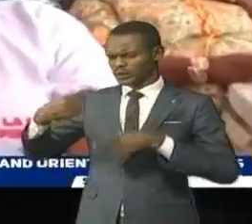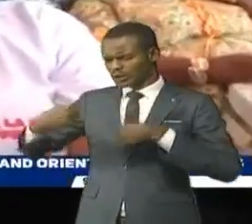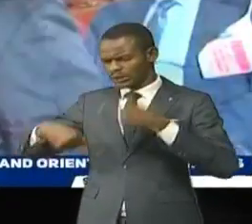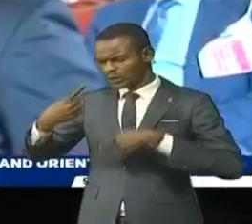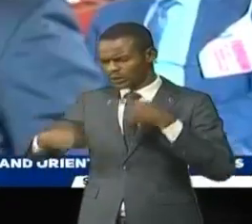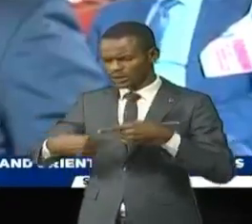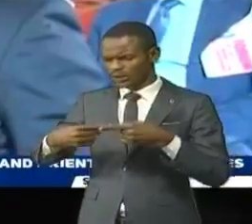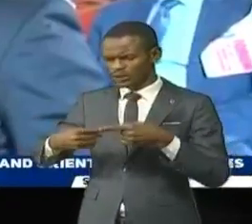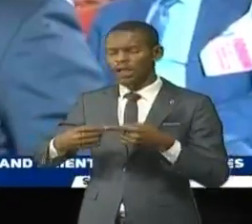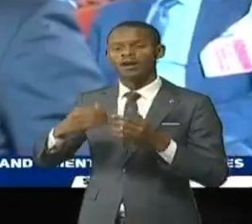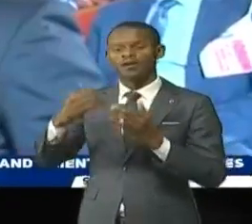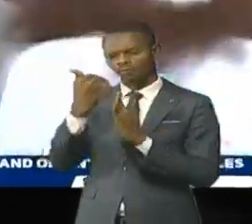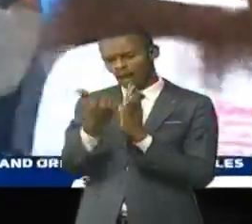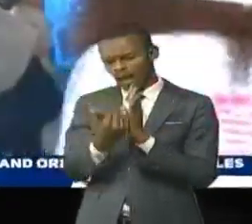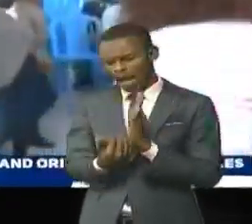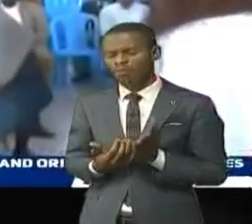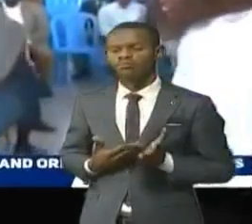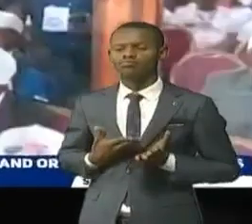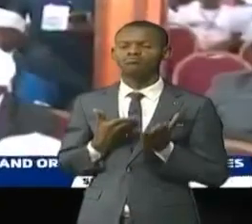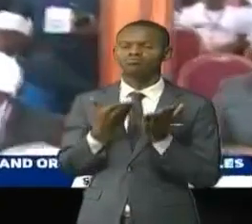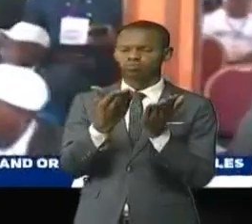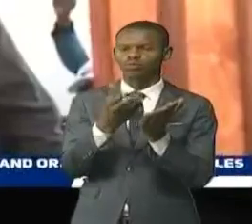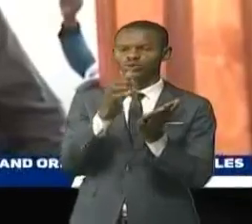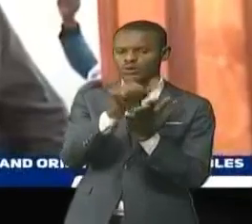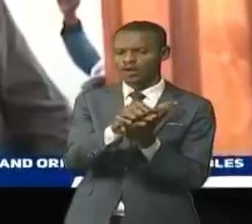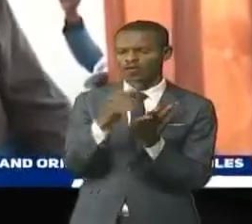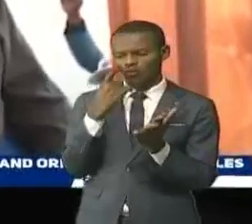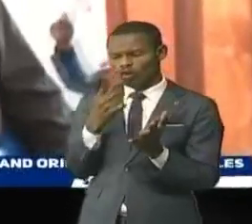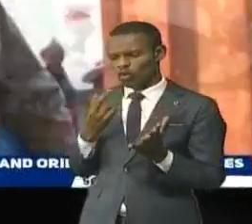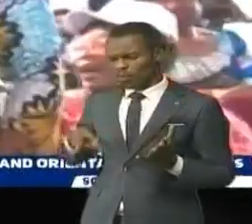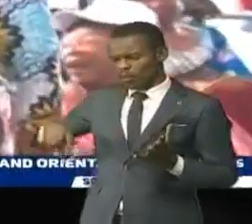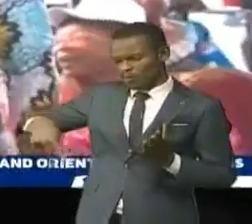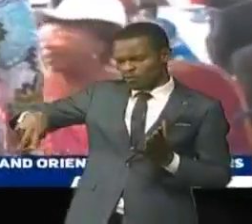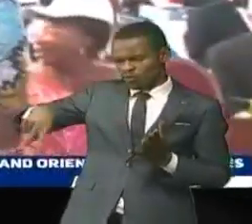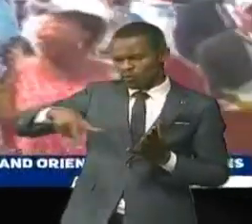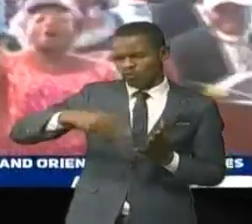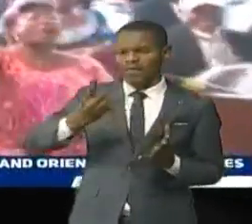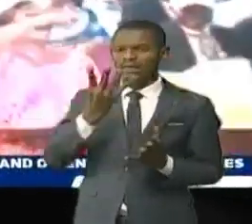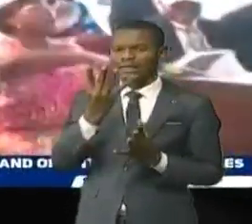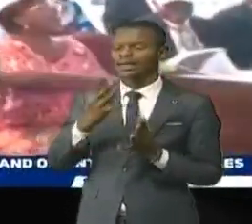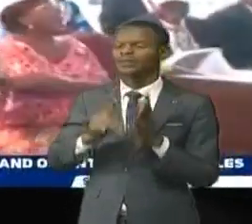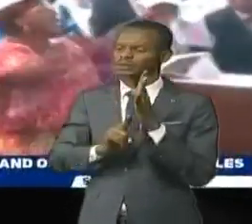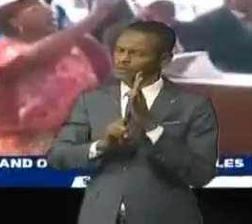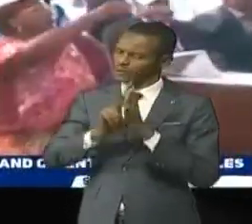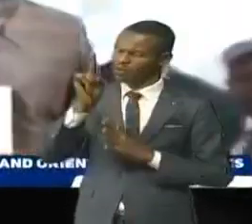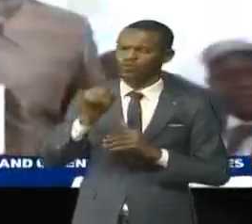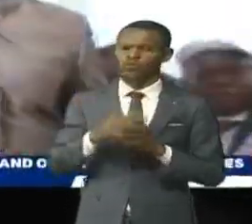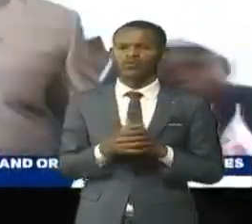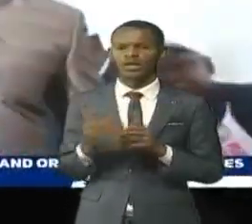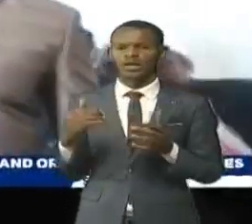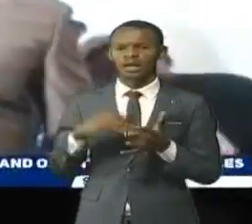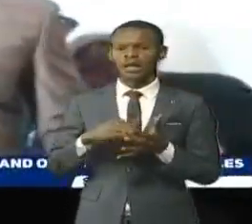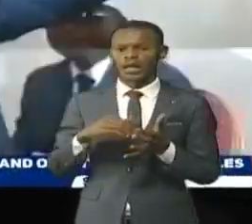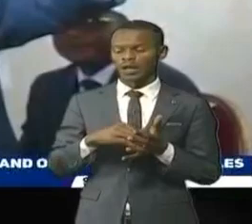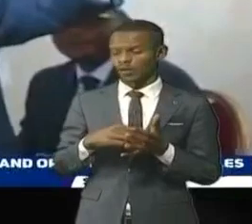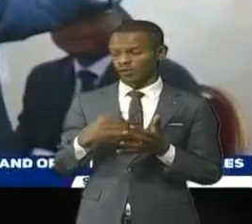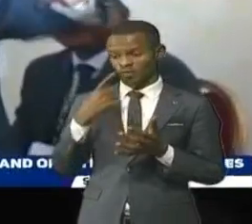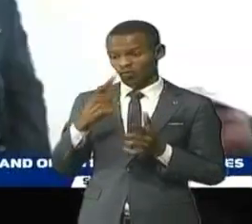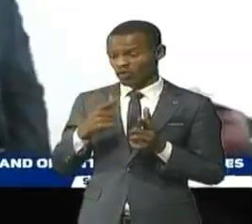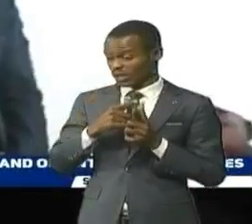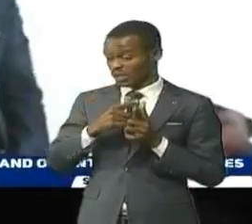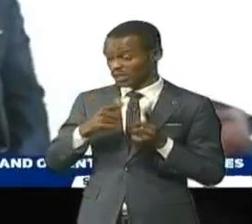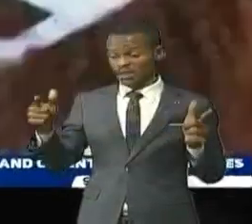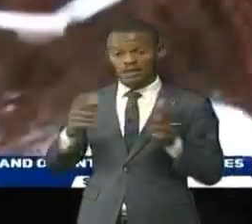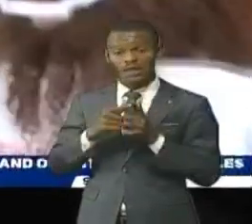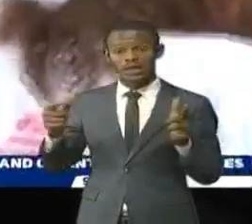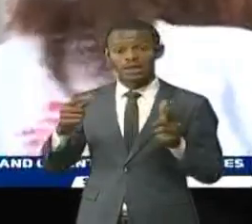qui engagera tout le monde afin de booster l'essor de l'ego. Étendu sur plus de 500 km², l'espace Grand Oriental est